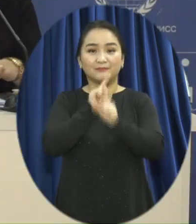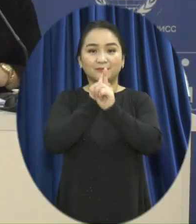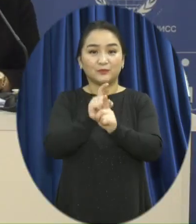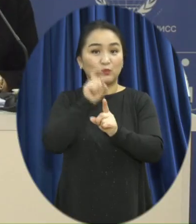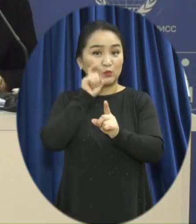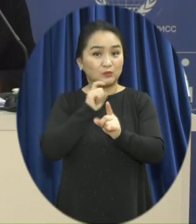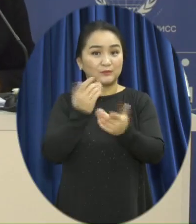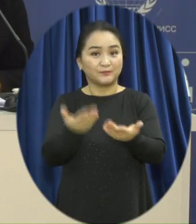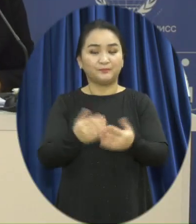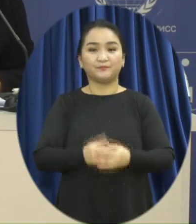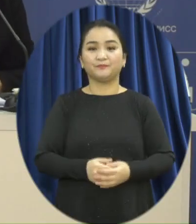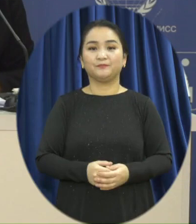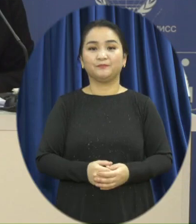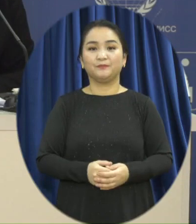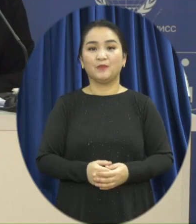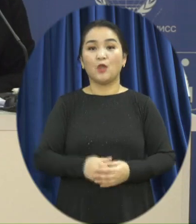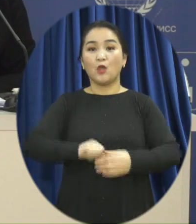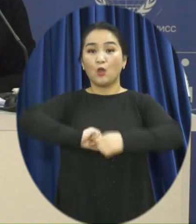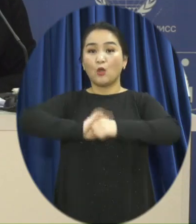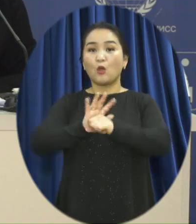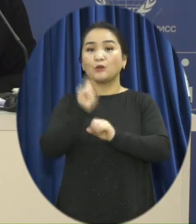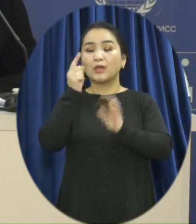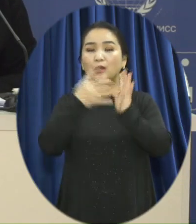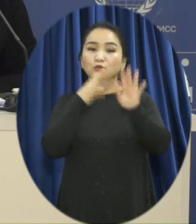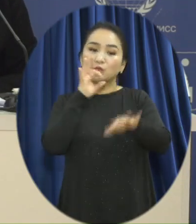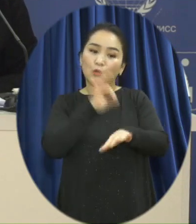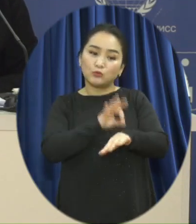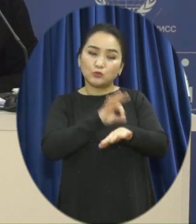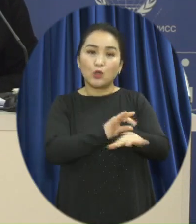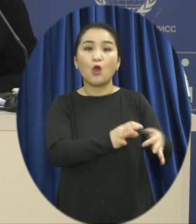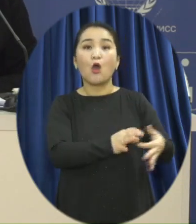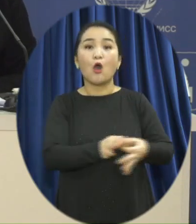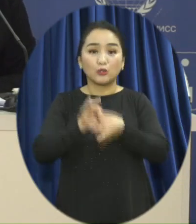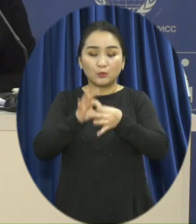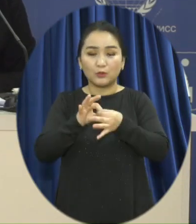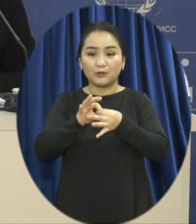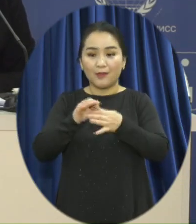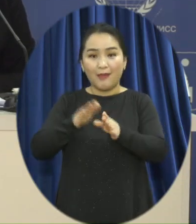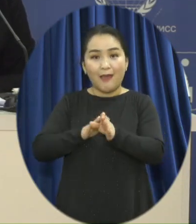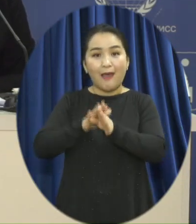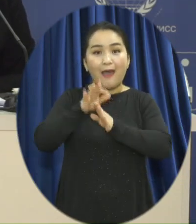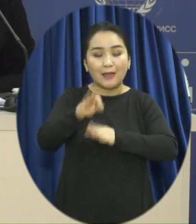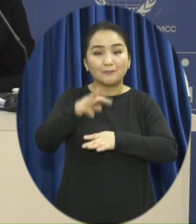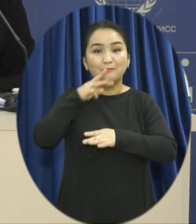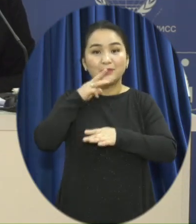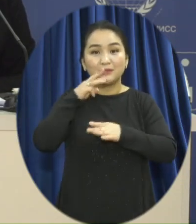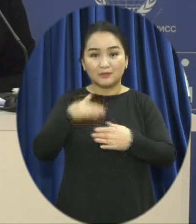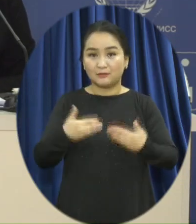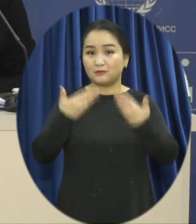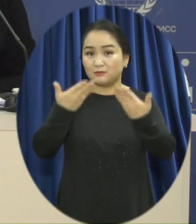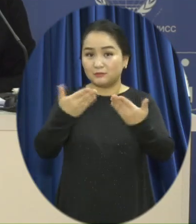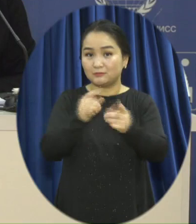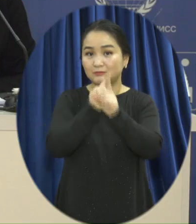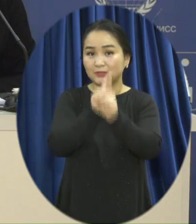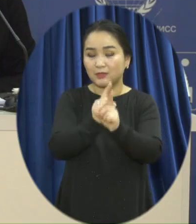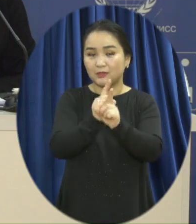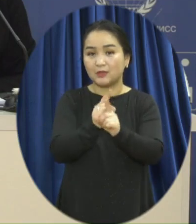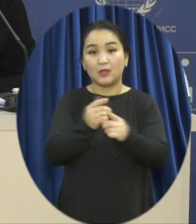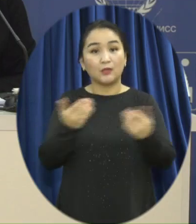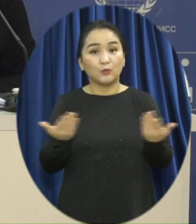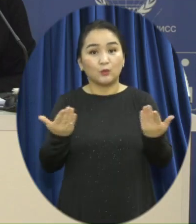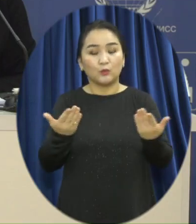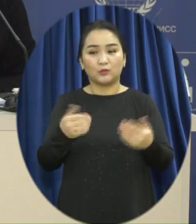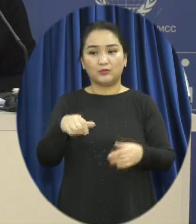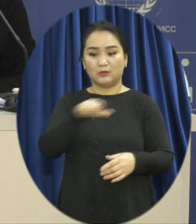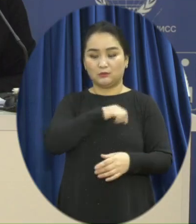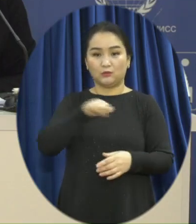За баярлалаа. Тэгээ COVID-19-тэй холбоотой аливаа мэдээллийг та бүхэн албаны их сурвалжаас авсан мэдээлдээ итгэж үнэмшээрэй гэж хэлмээр байна. Учир юу гэхээр та бүхний бас